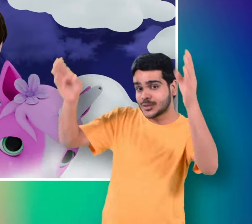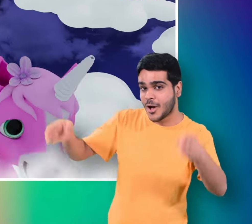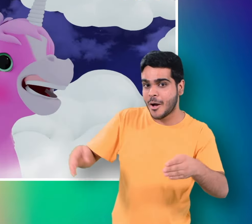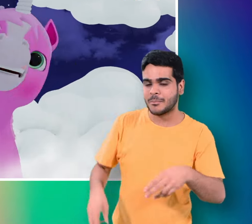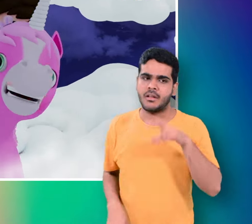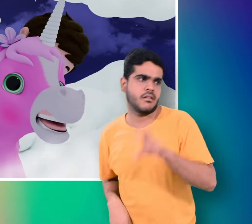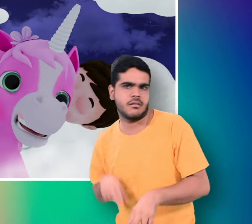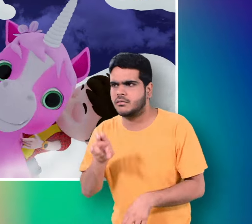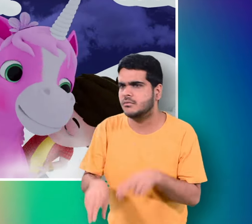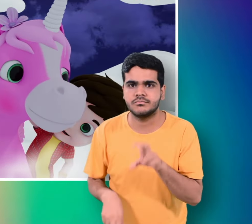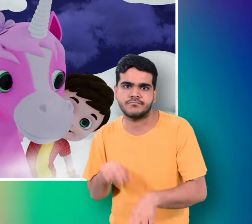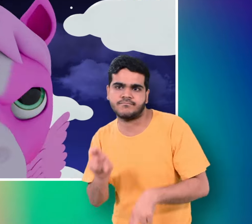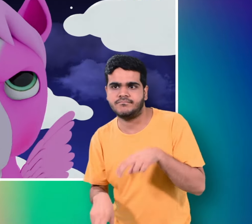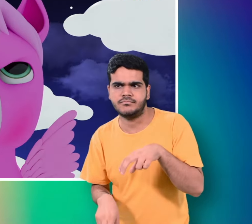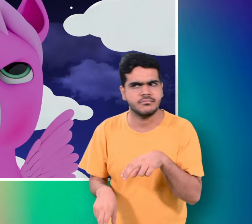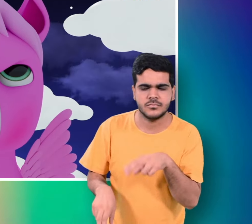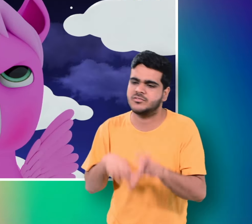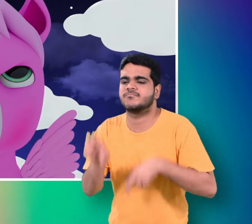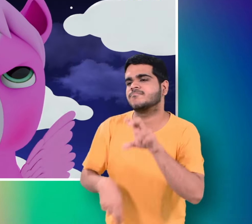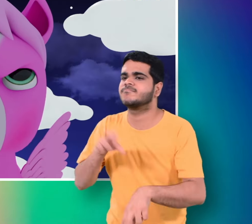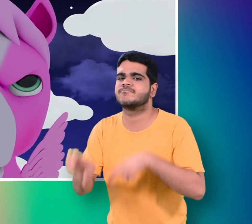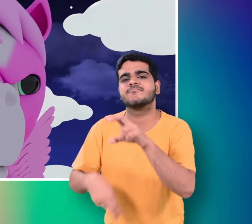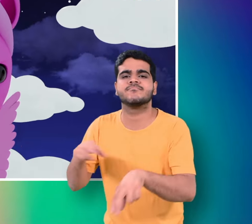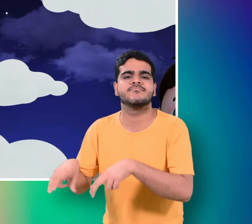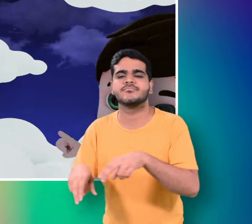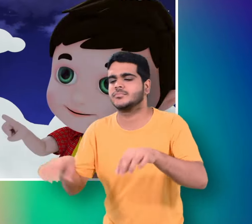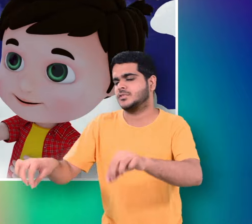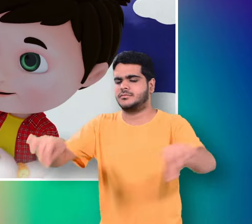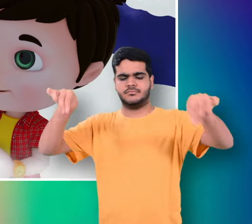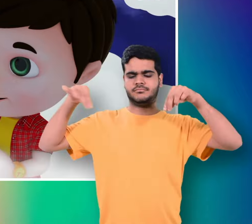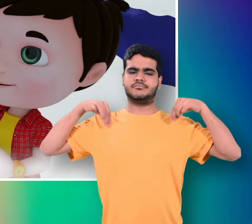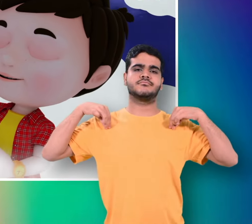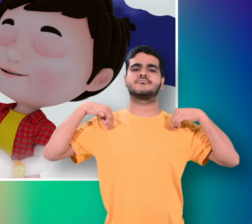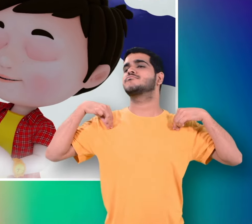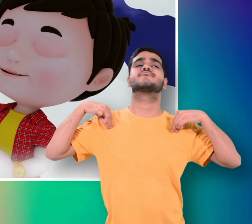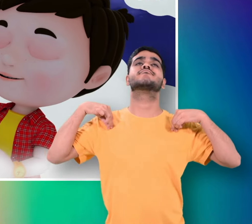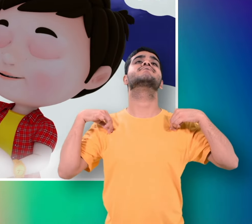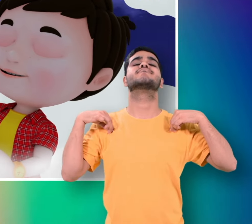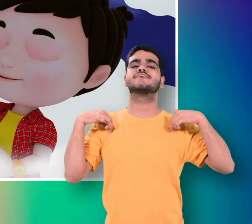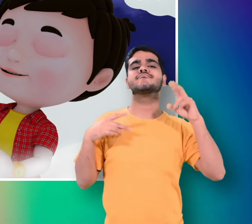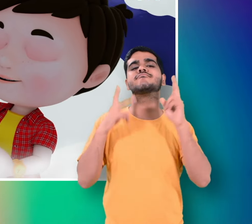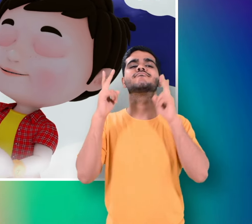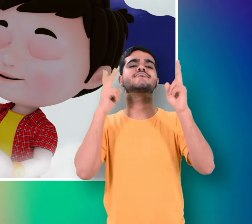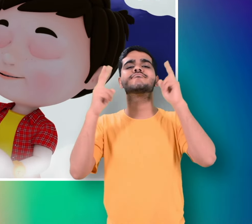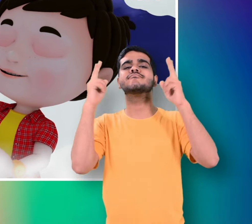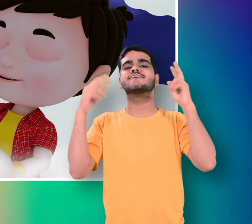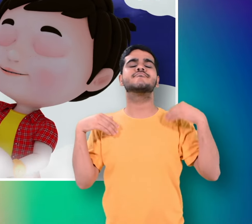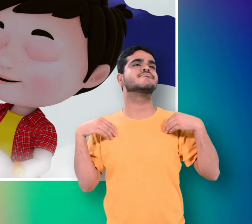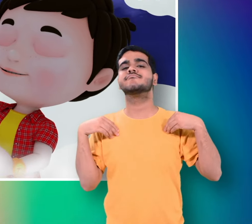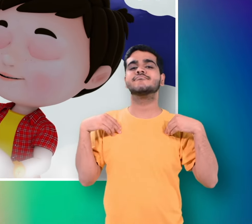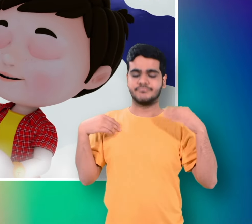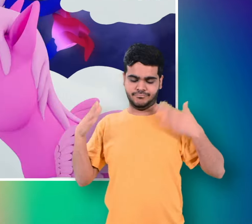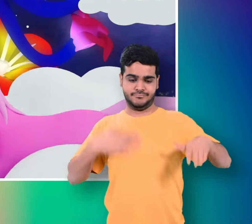पहुंचा चौक में चौक में था नाई घोड़े जी की नाई ने हजामत जो